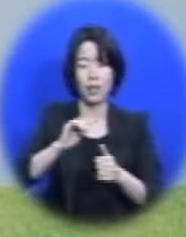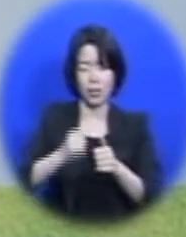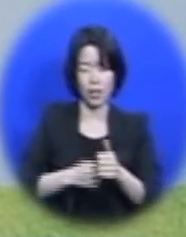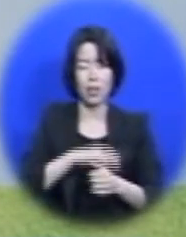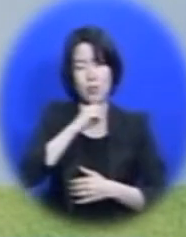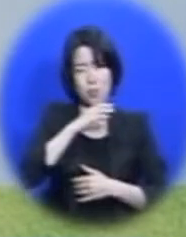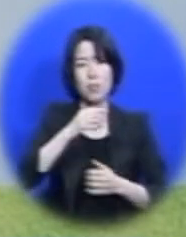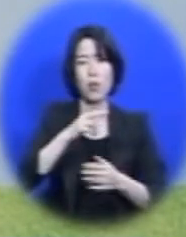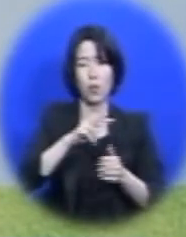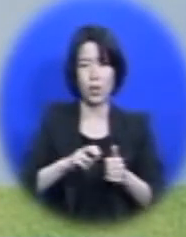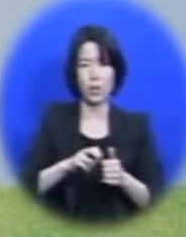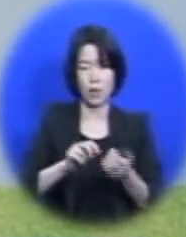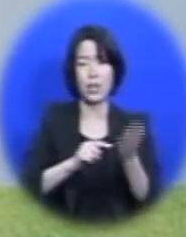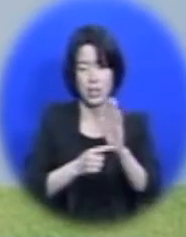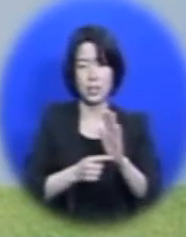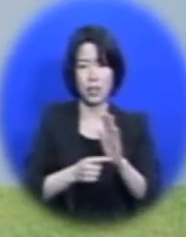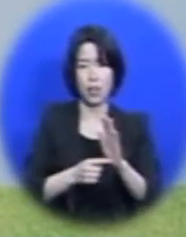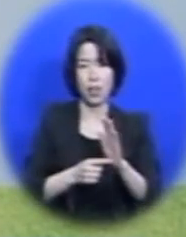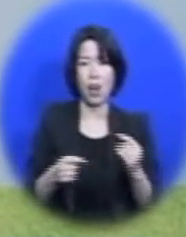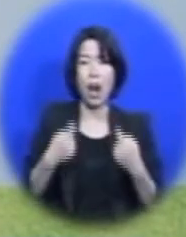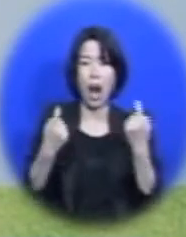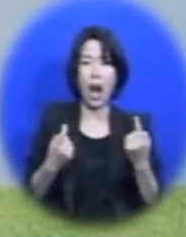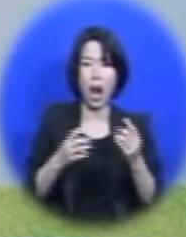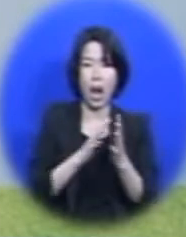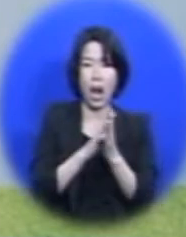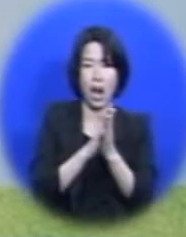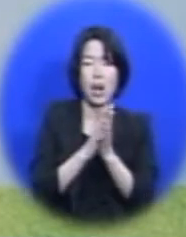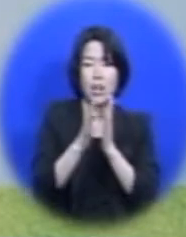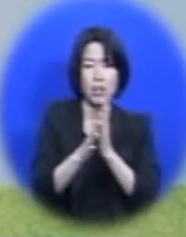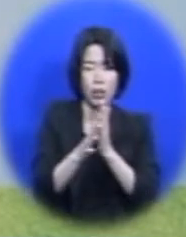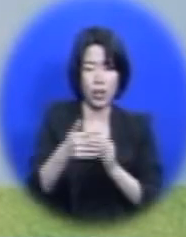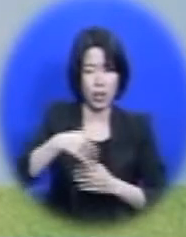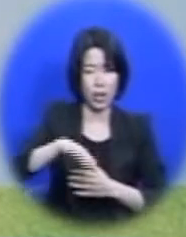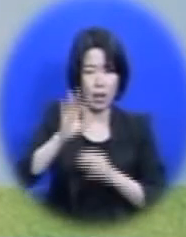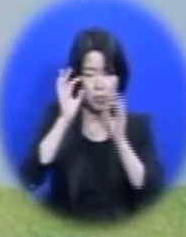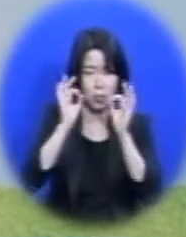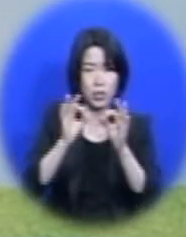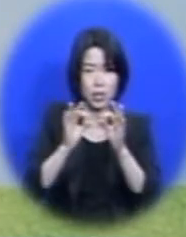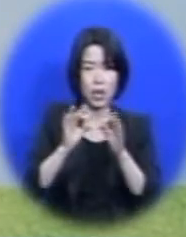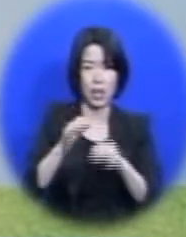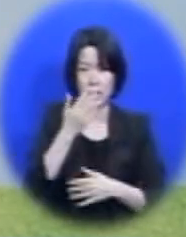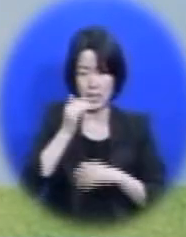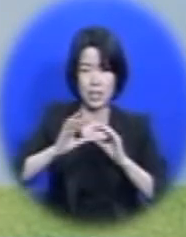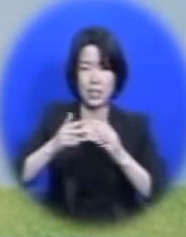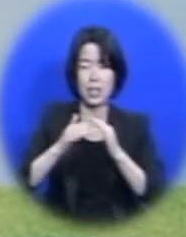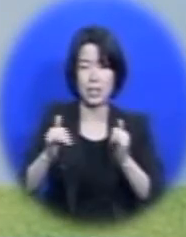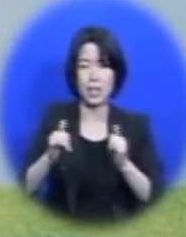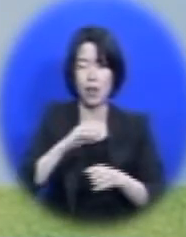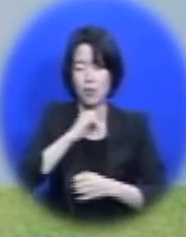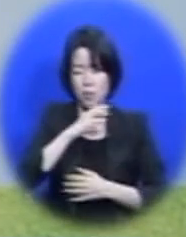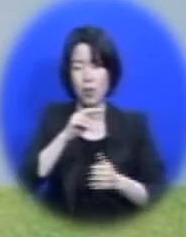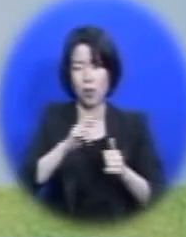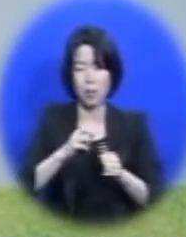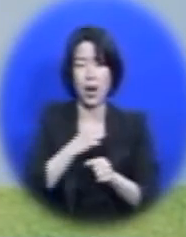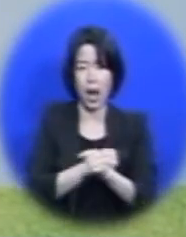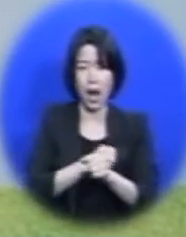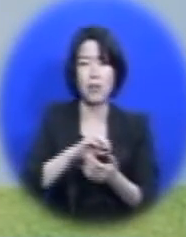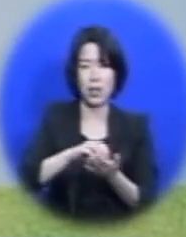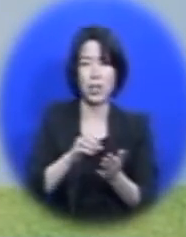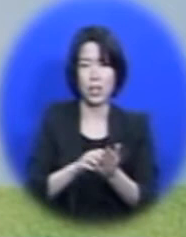나올 만하지요. 성지순례를 가보니까 아 이스라엘 백성들이 불평 원망할 만하다고 다